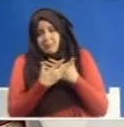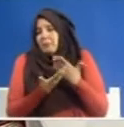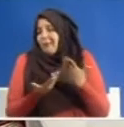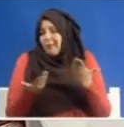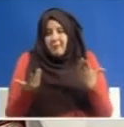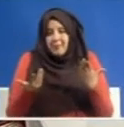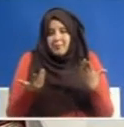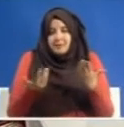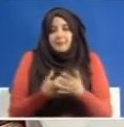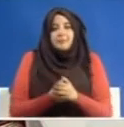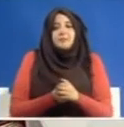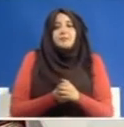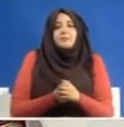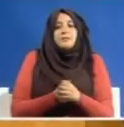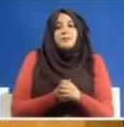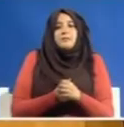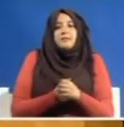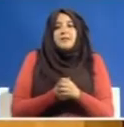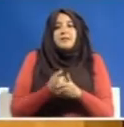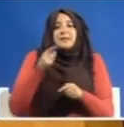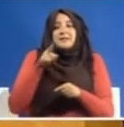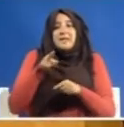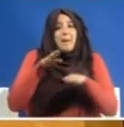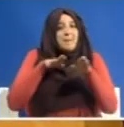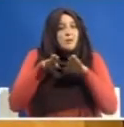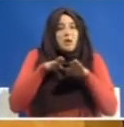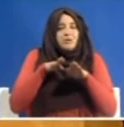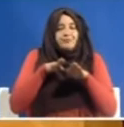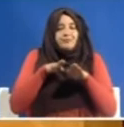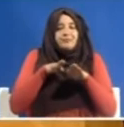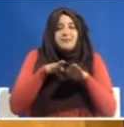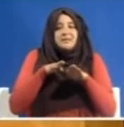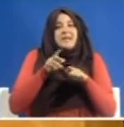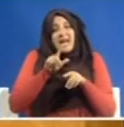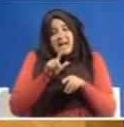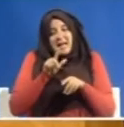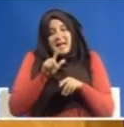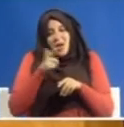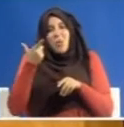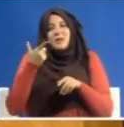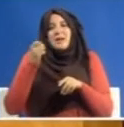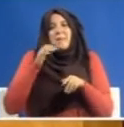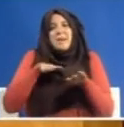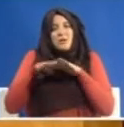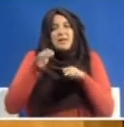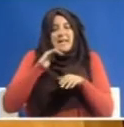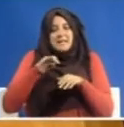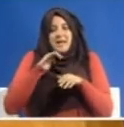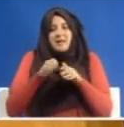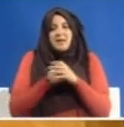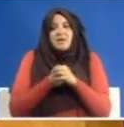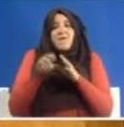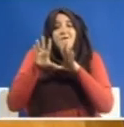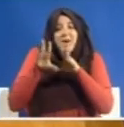تعلمني. فاحنا نقولها لا، هذا الطريق أنت جربتيه، المفروض يكون طريق آخر. كاين الناس أهل الخير من